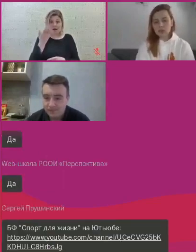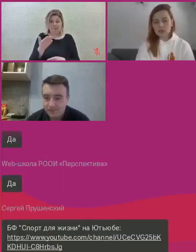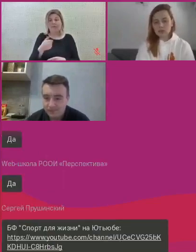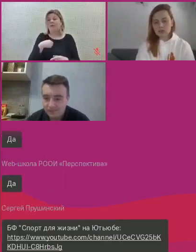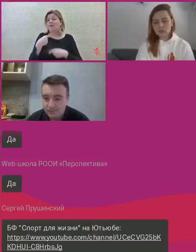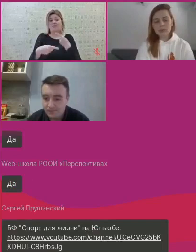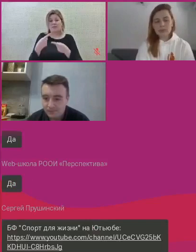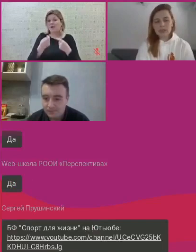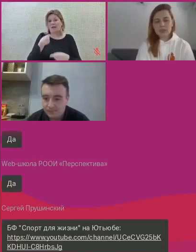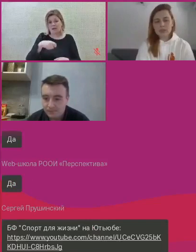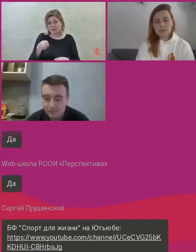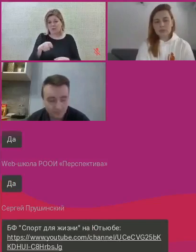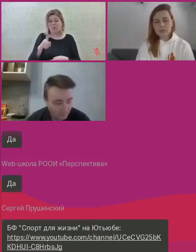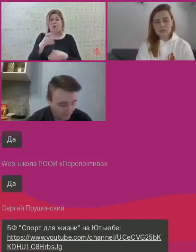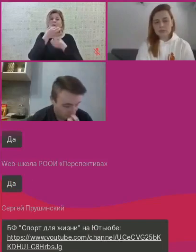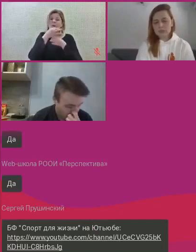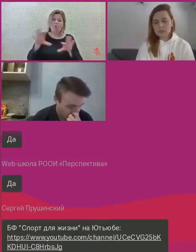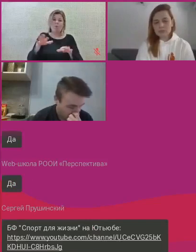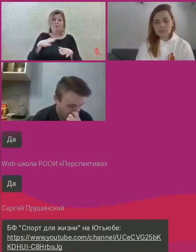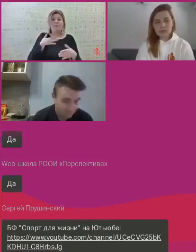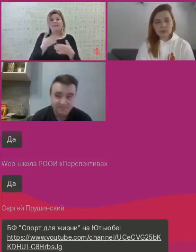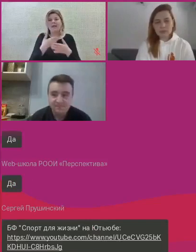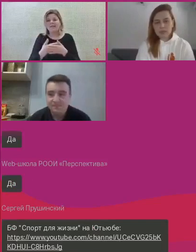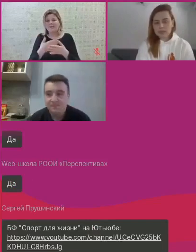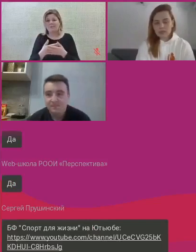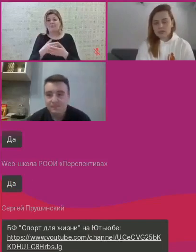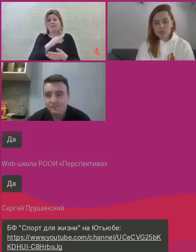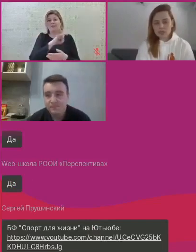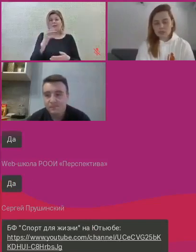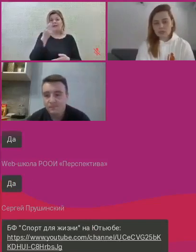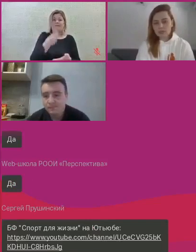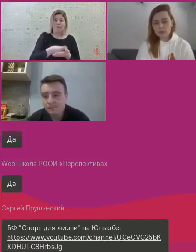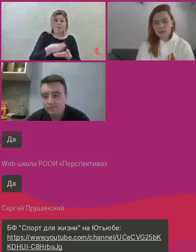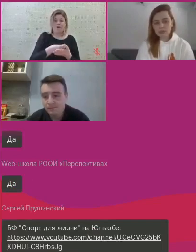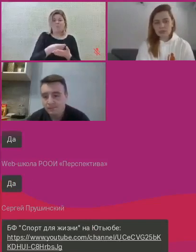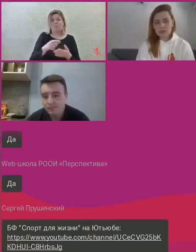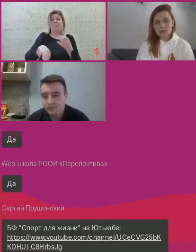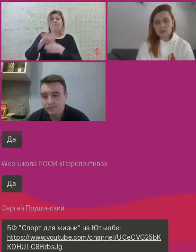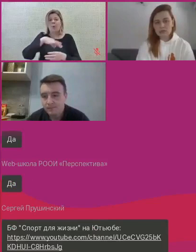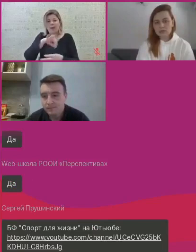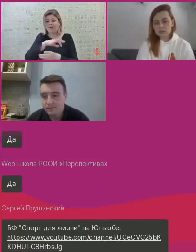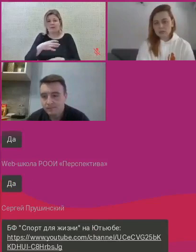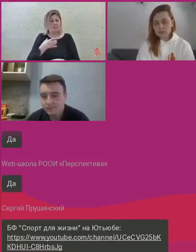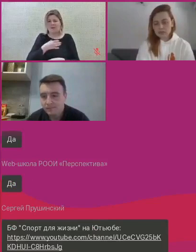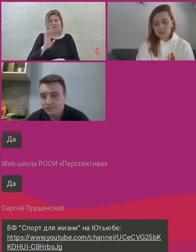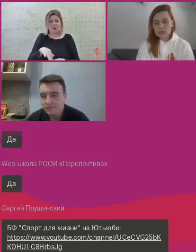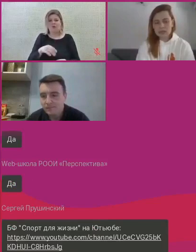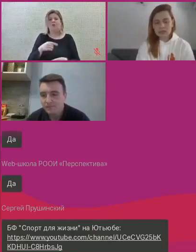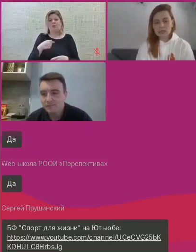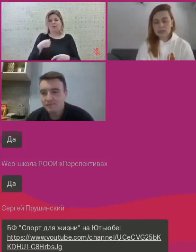всегда рекомендую любым инициативам и фондам, проектам, неважно, кто это,